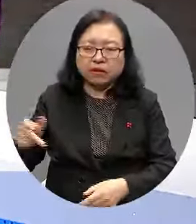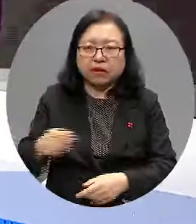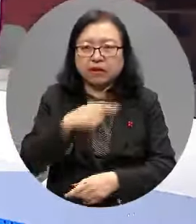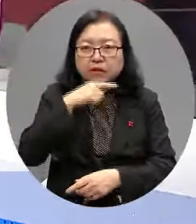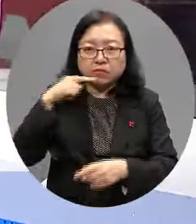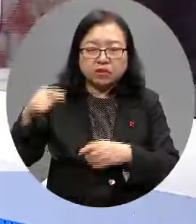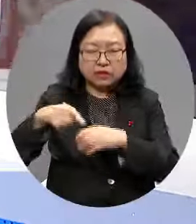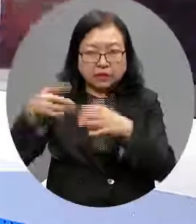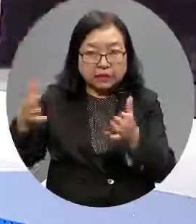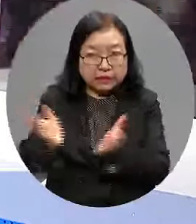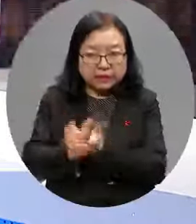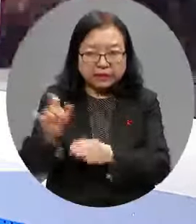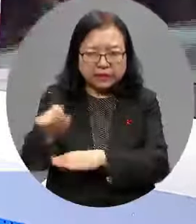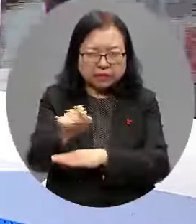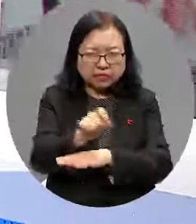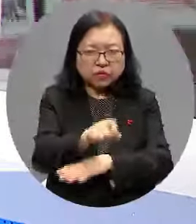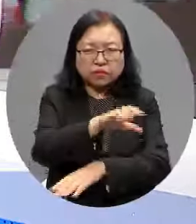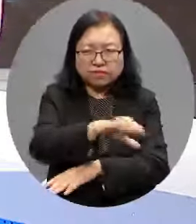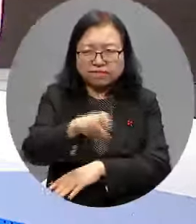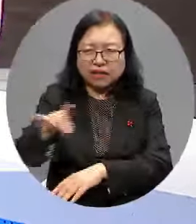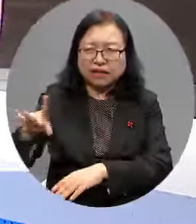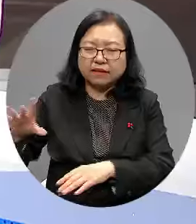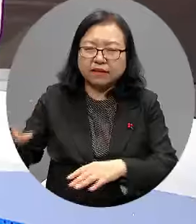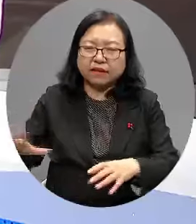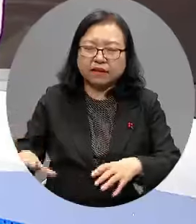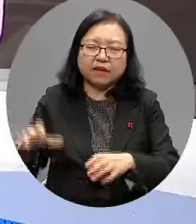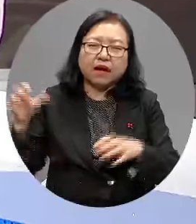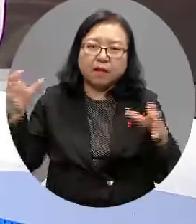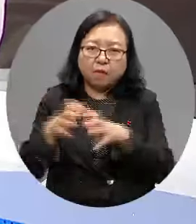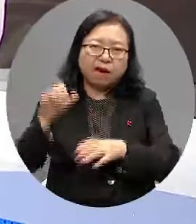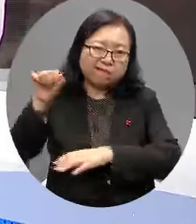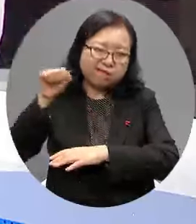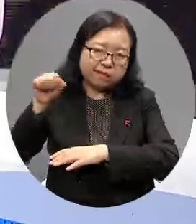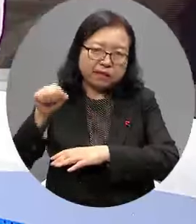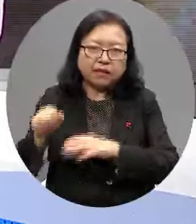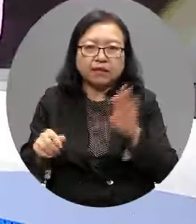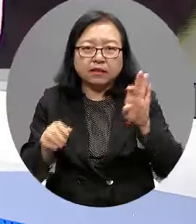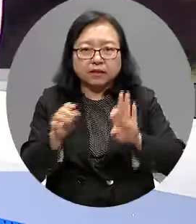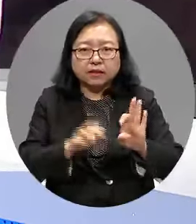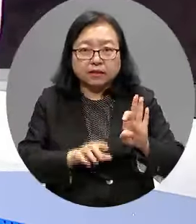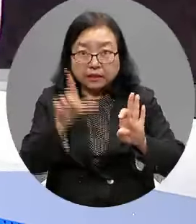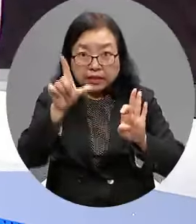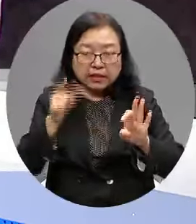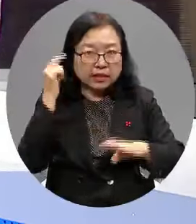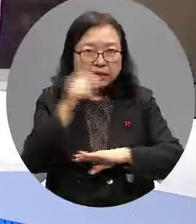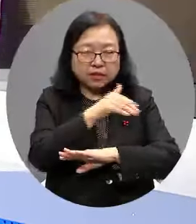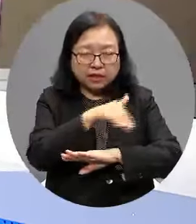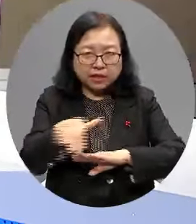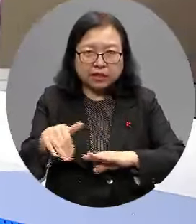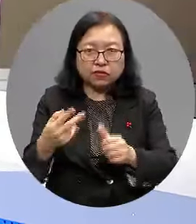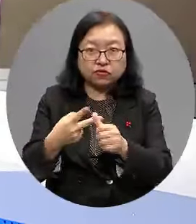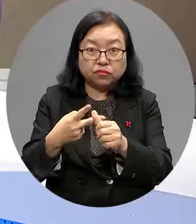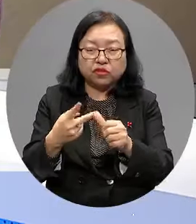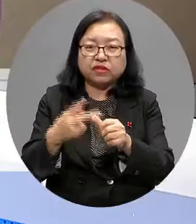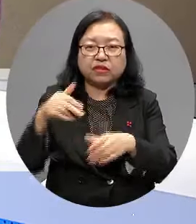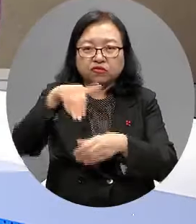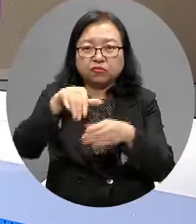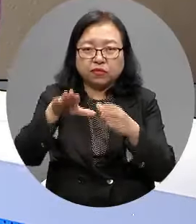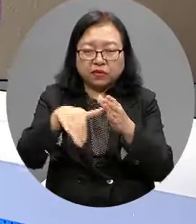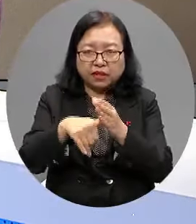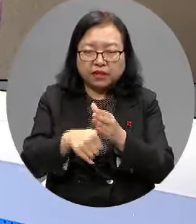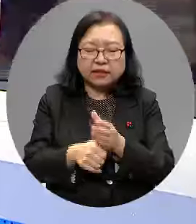지역 사무소마다 규탄 집회가 열렸고 오는 14일로 예정된 2차 탄핵 투표에 지역민의 입장을